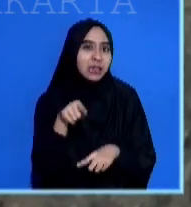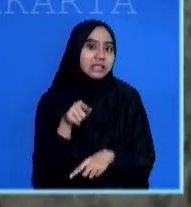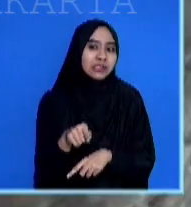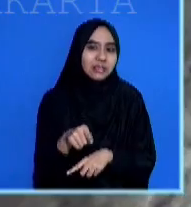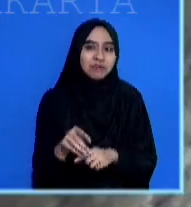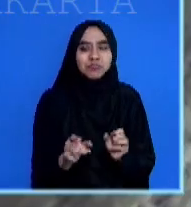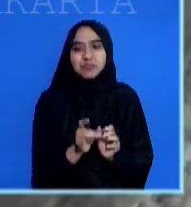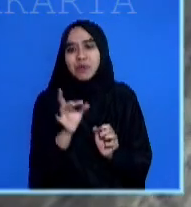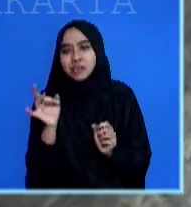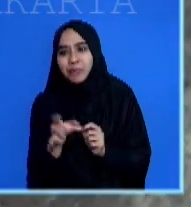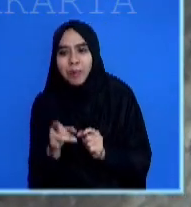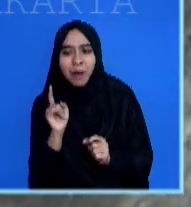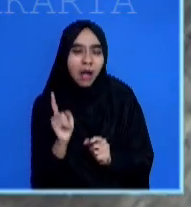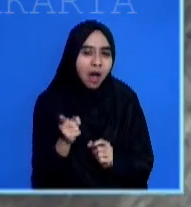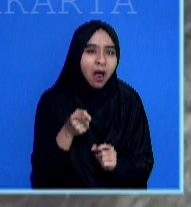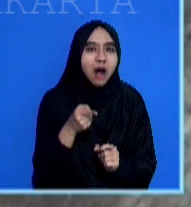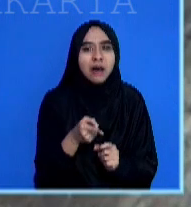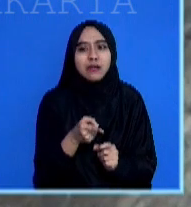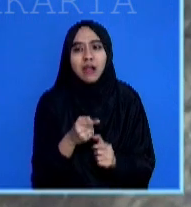arerak g